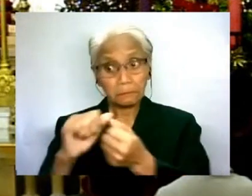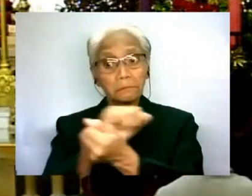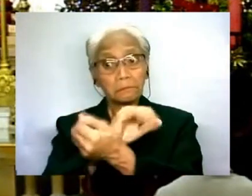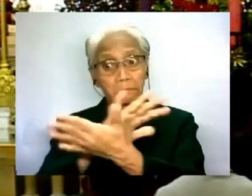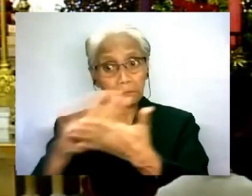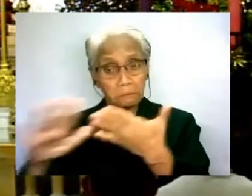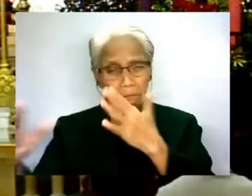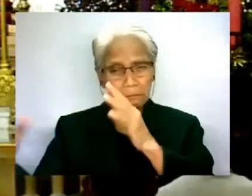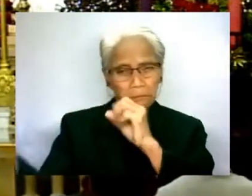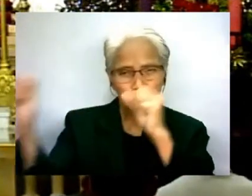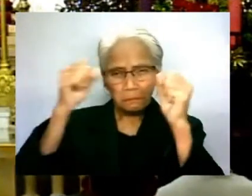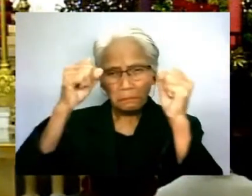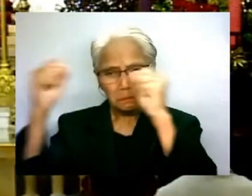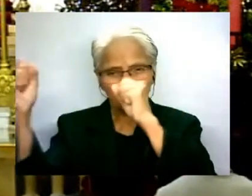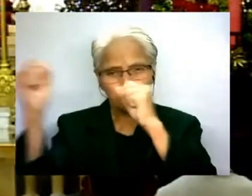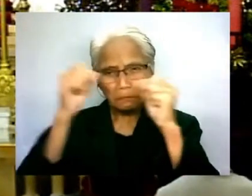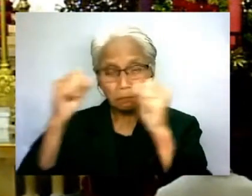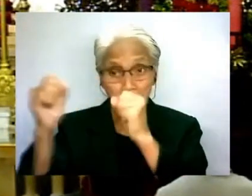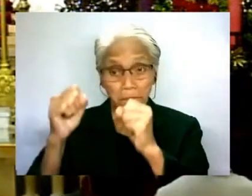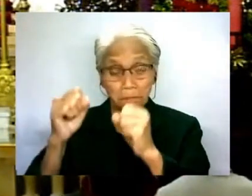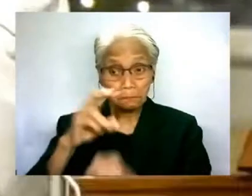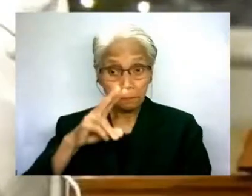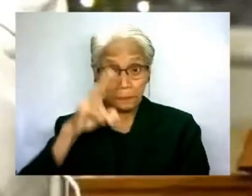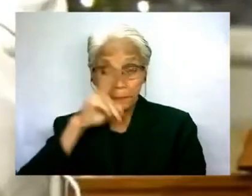sa bandang Visayas at Mindanao.